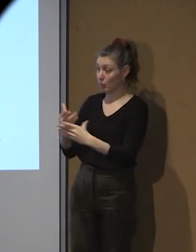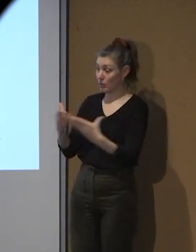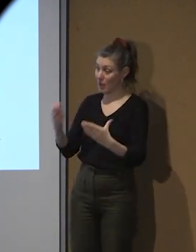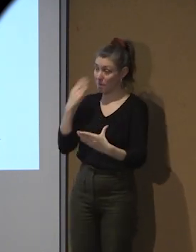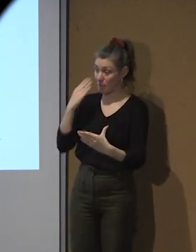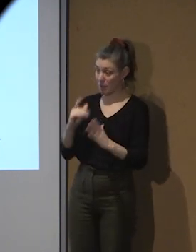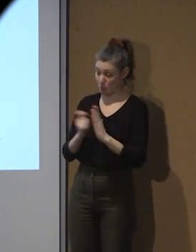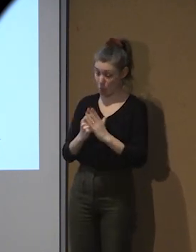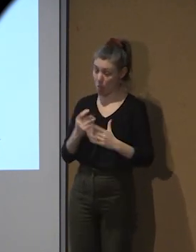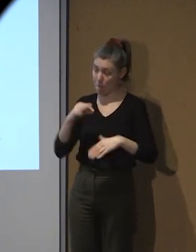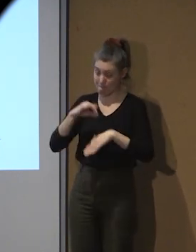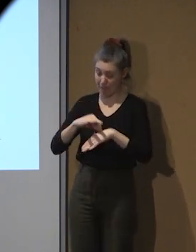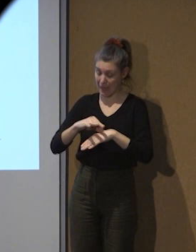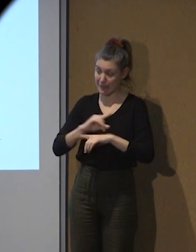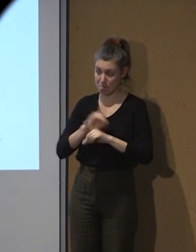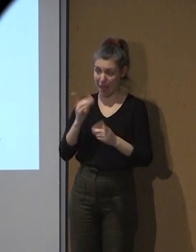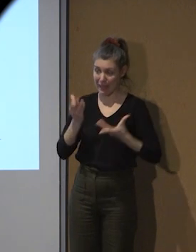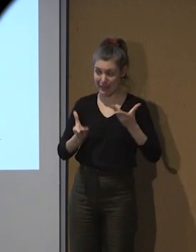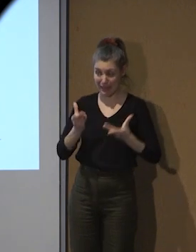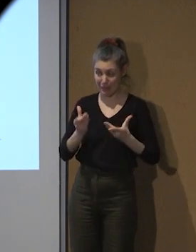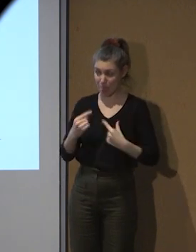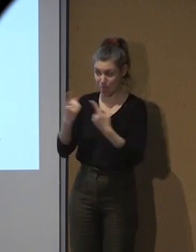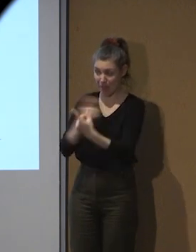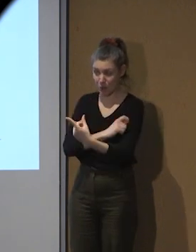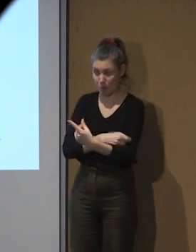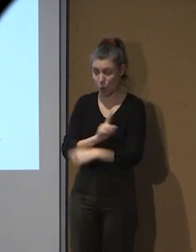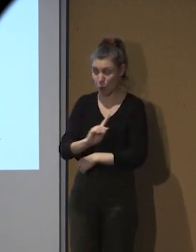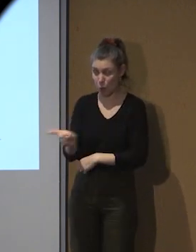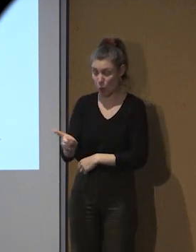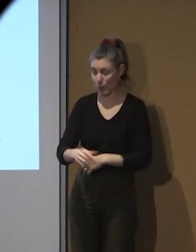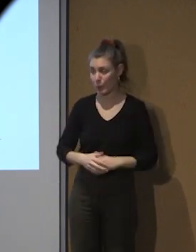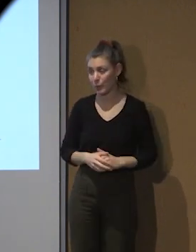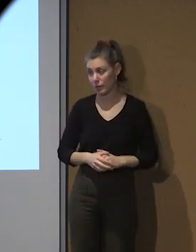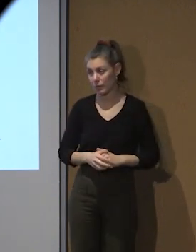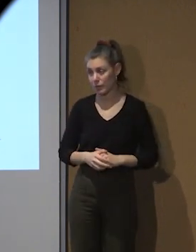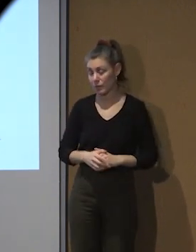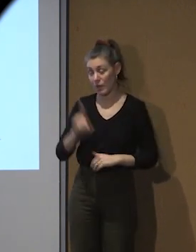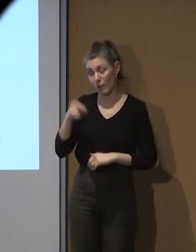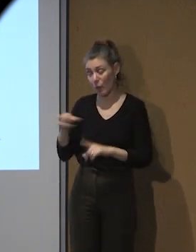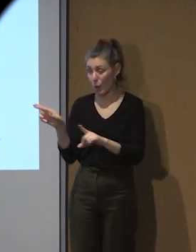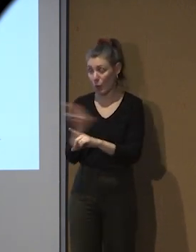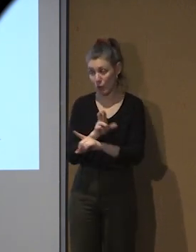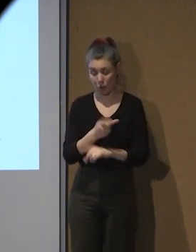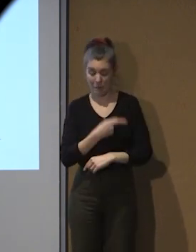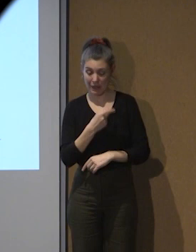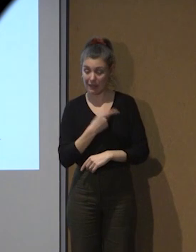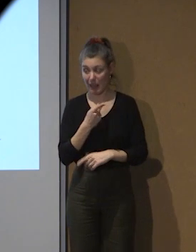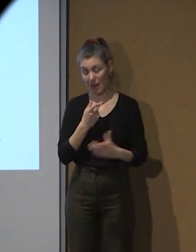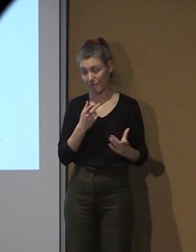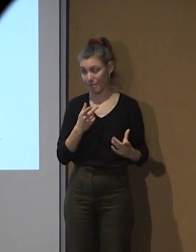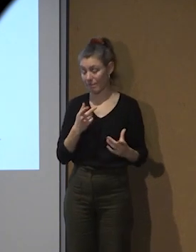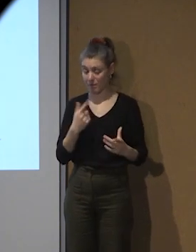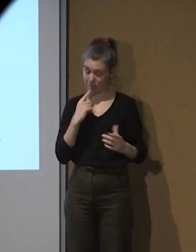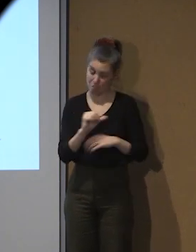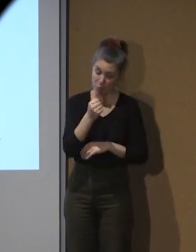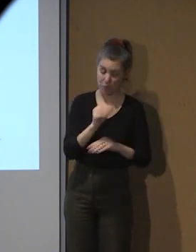la maladie n'est pas équilibrée. Donc, on reprend le suivi médical pour stabiliser la maladie et ensuite